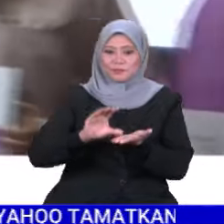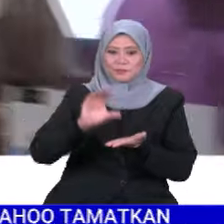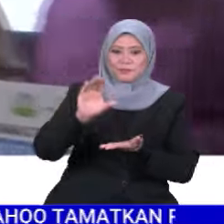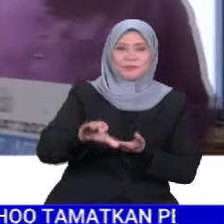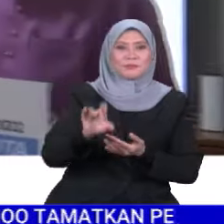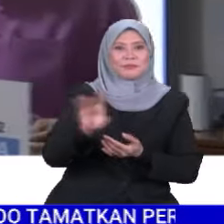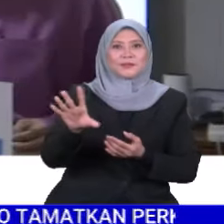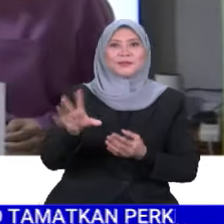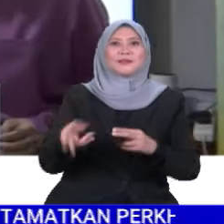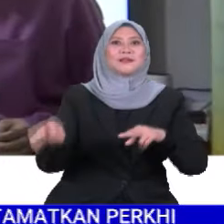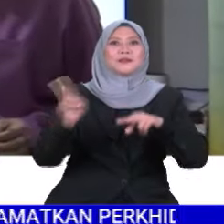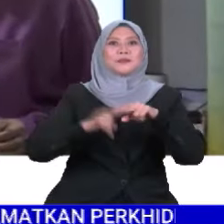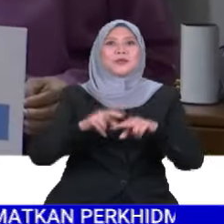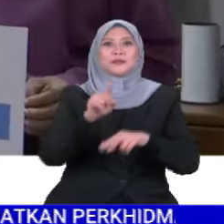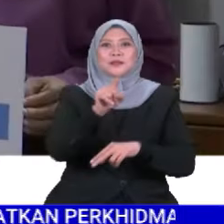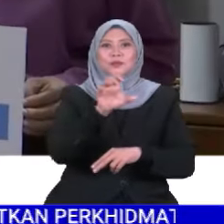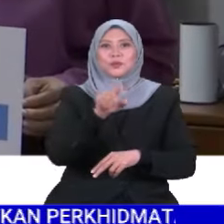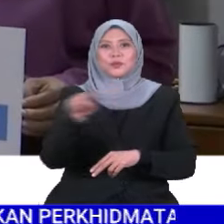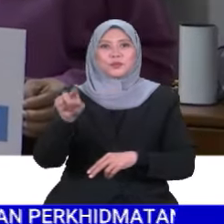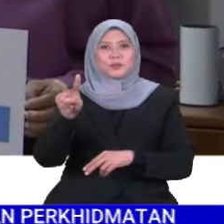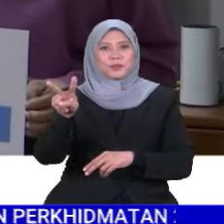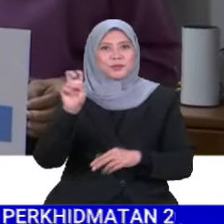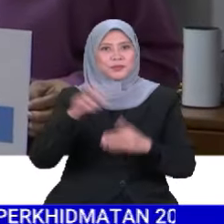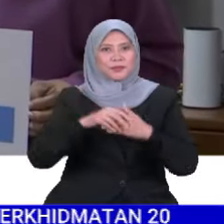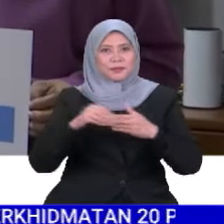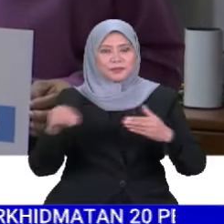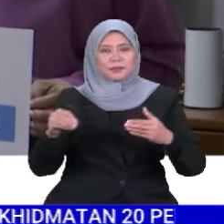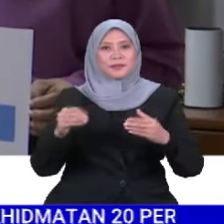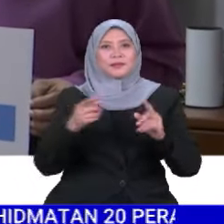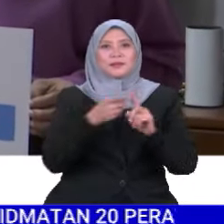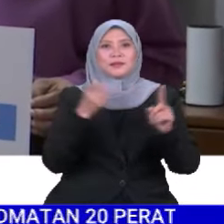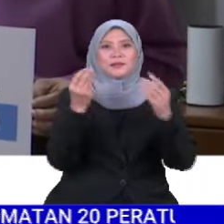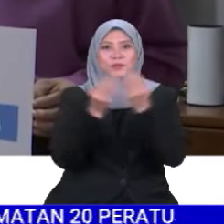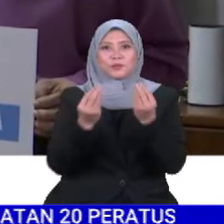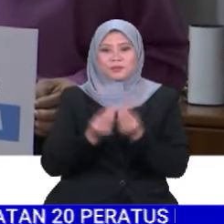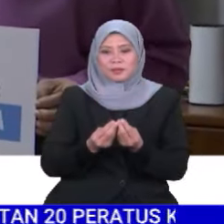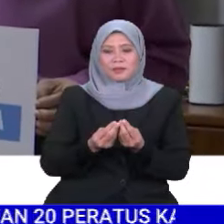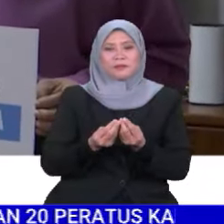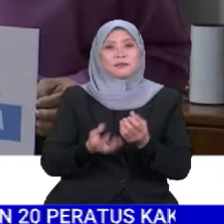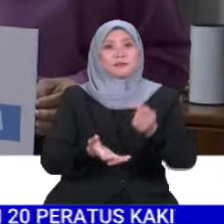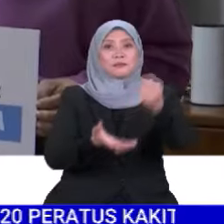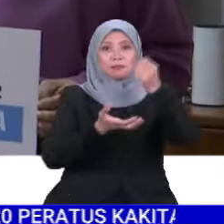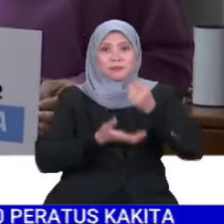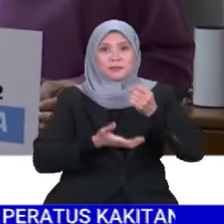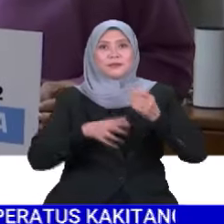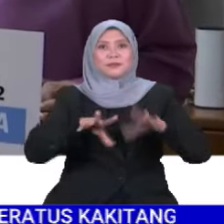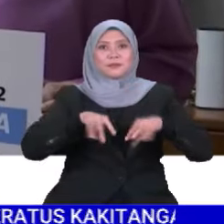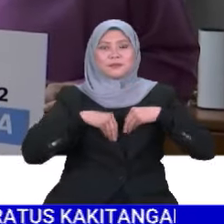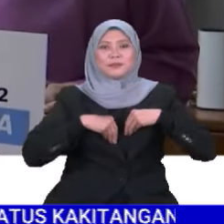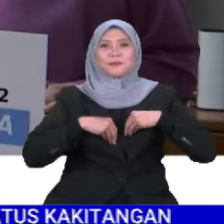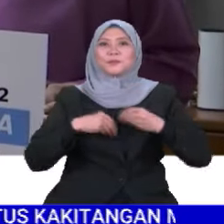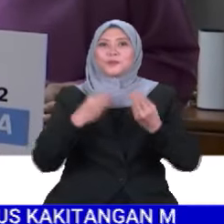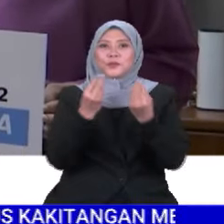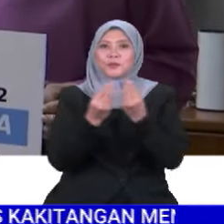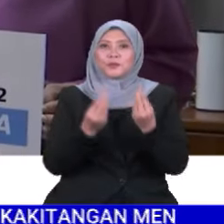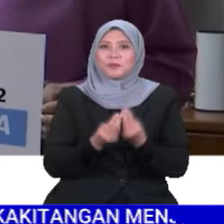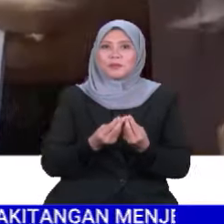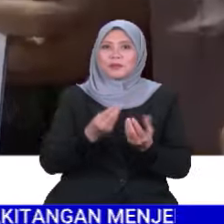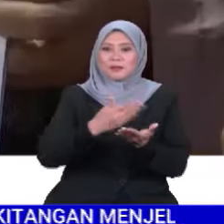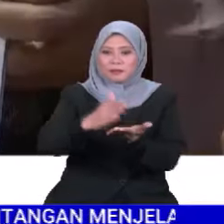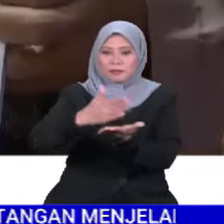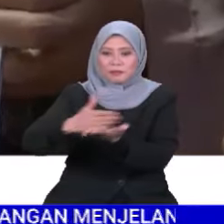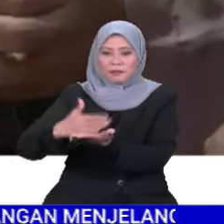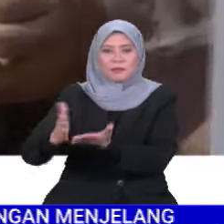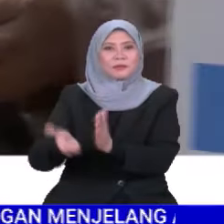amounnya dinaikkan RM100 hingga RM200 daripada jumlah agihan diterima sebelum ini. Kadar skim agihan kewangan